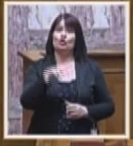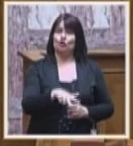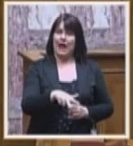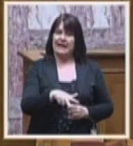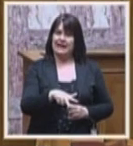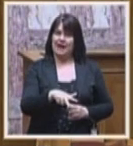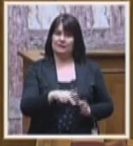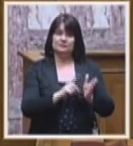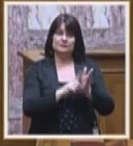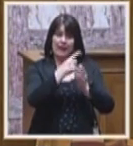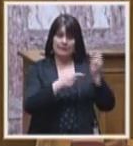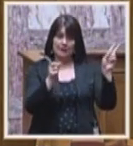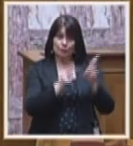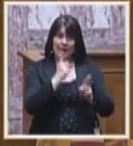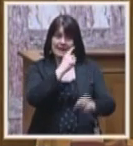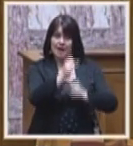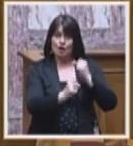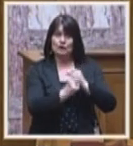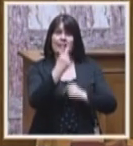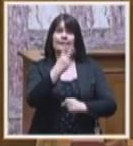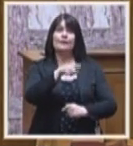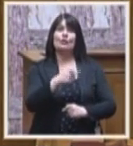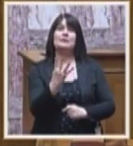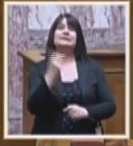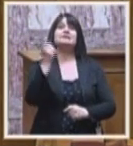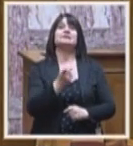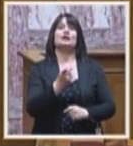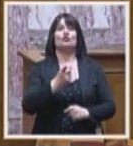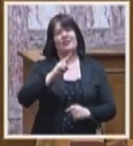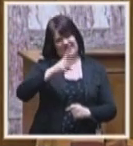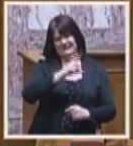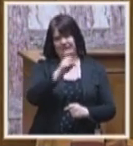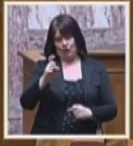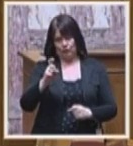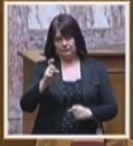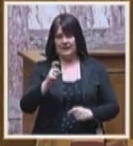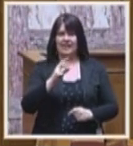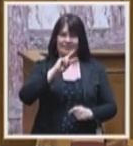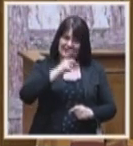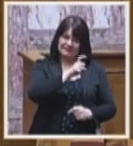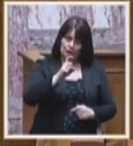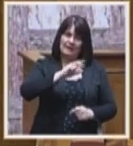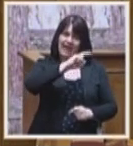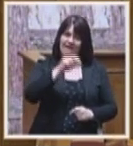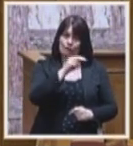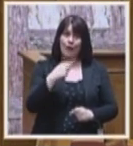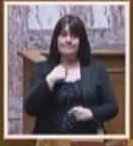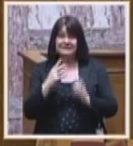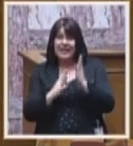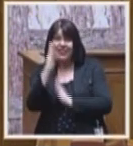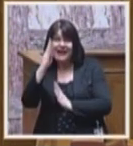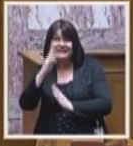να μειώσει το έλλειμμά της το πρώτο έτος μόνο κατά 2,4 ευρώ, δηλαδή 1,4 του ΑΕΠ, και εμείς κατά